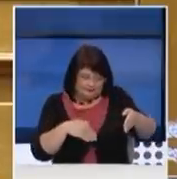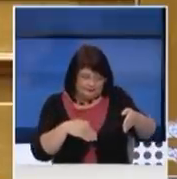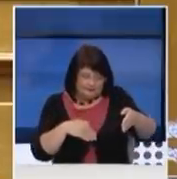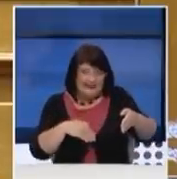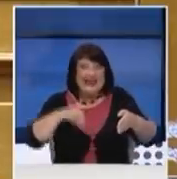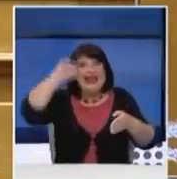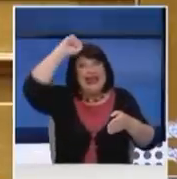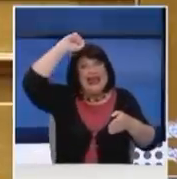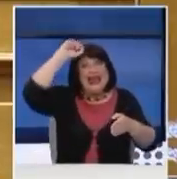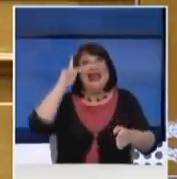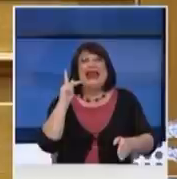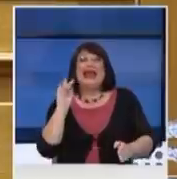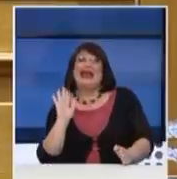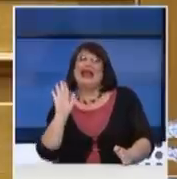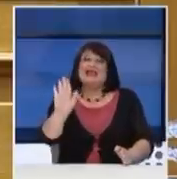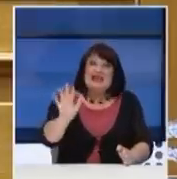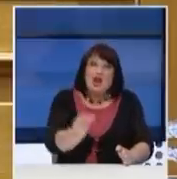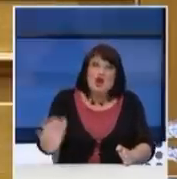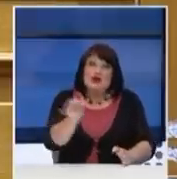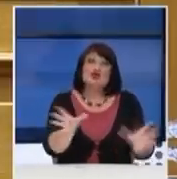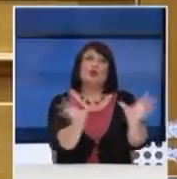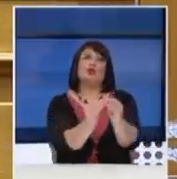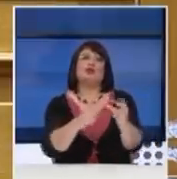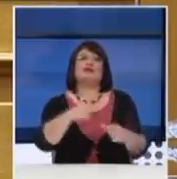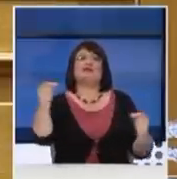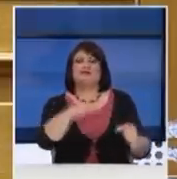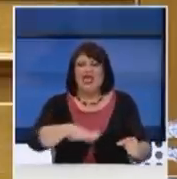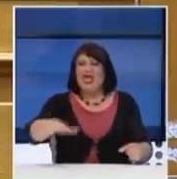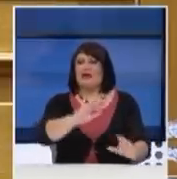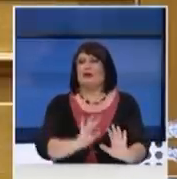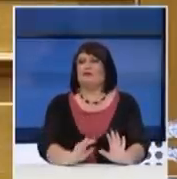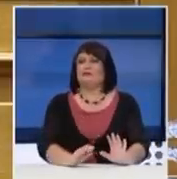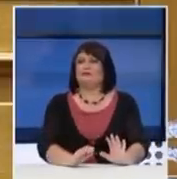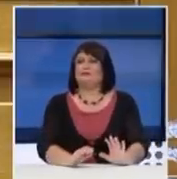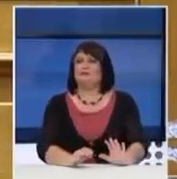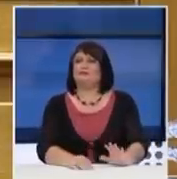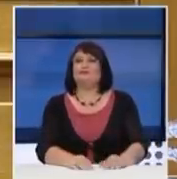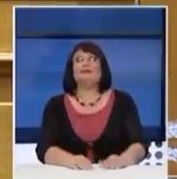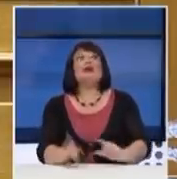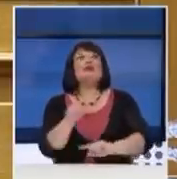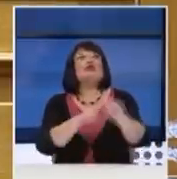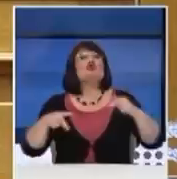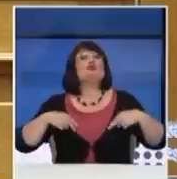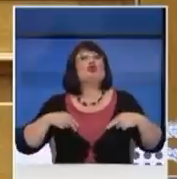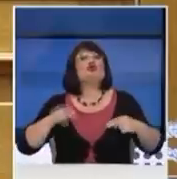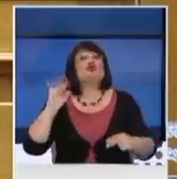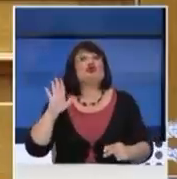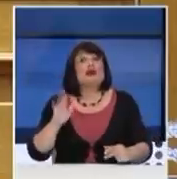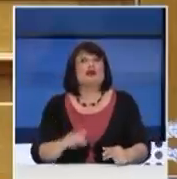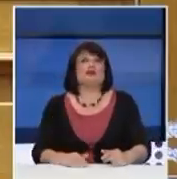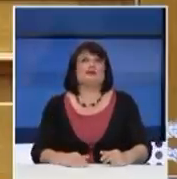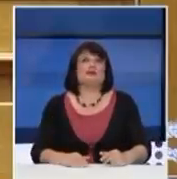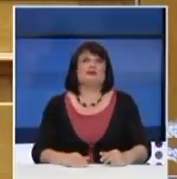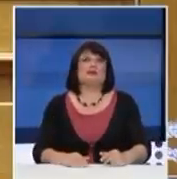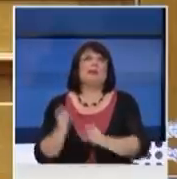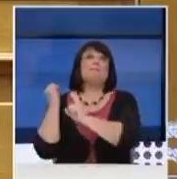το Καστελόριζο. 2003. Το συνυπολόγιζε το Καστελόριζο. Ποιος ήταν υπουργός εσωτερικών? Ο κύριος Γαπ, ο